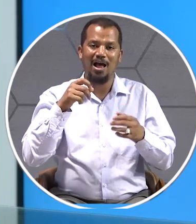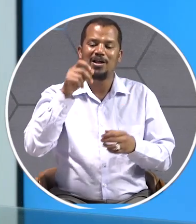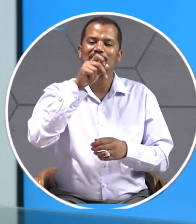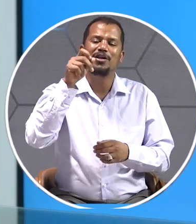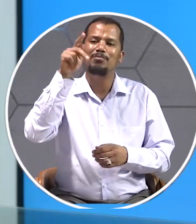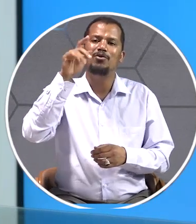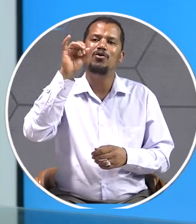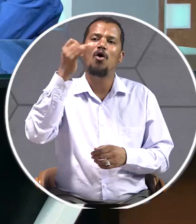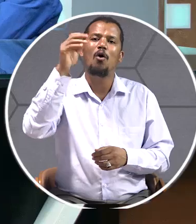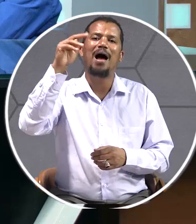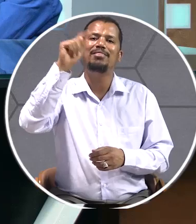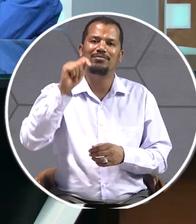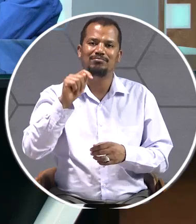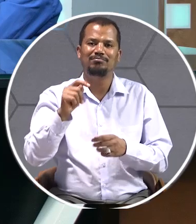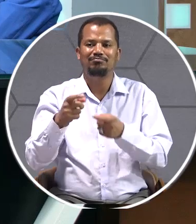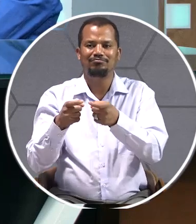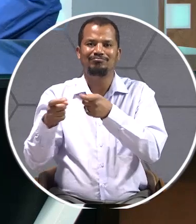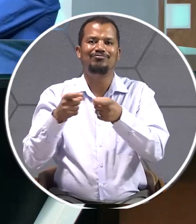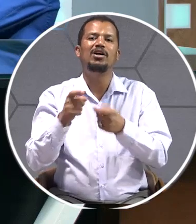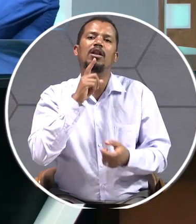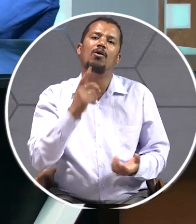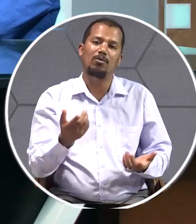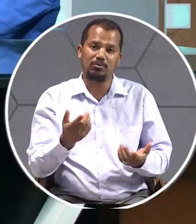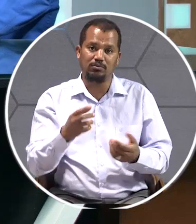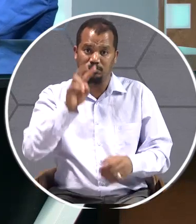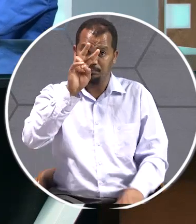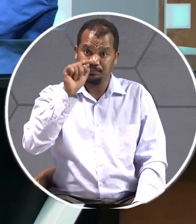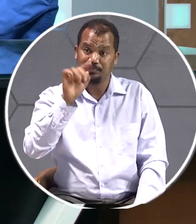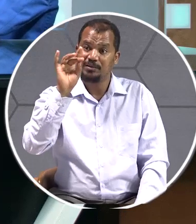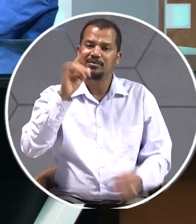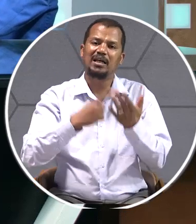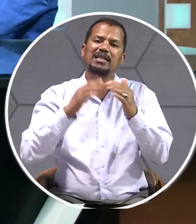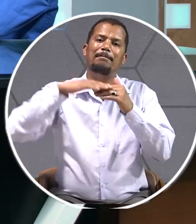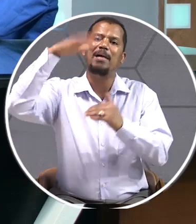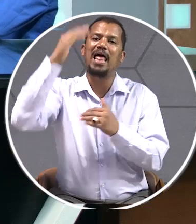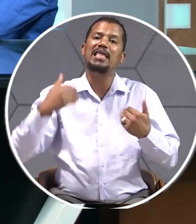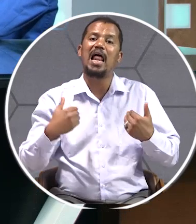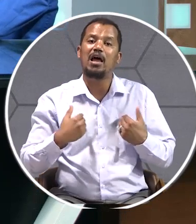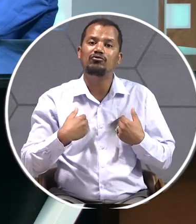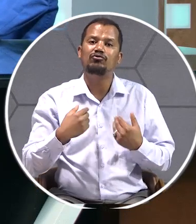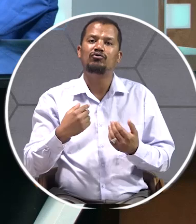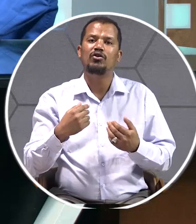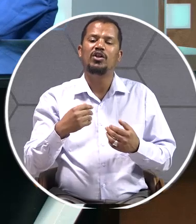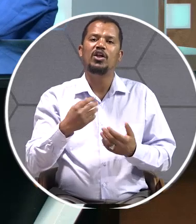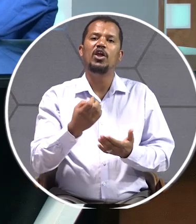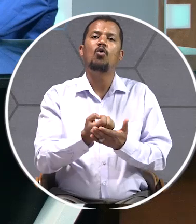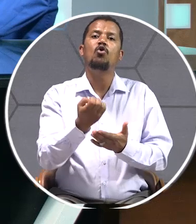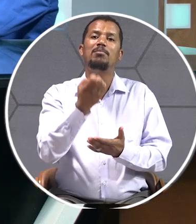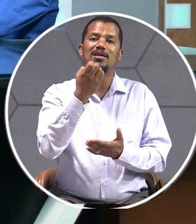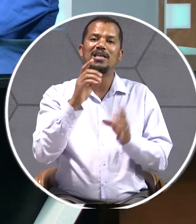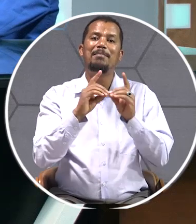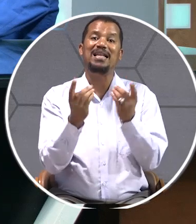እንትን ካሪየር ነው እና 2.8 እና ከዛ በላይ ያላችሁ ኢኮኖሚክስ ዲፓርትመንት